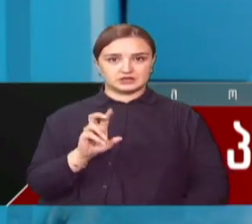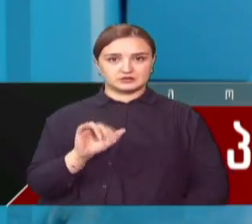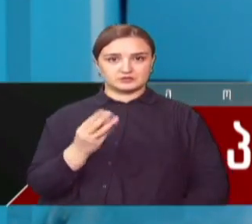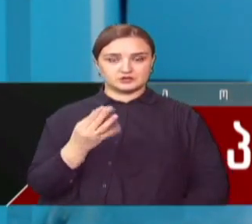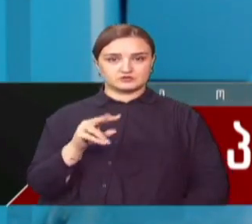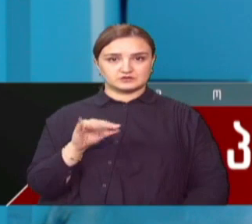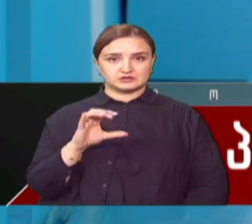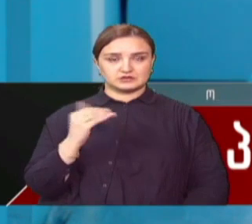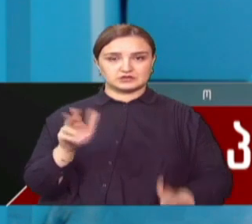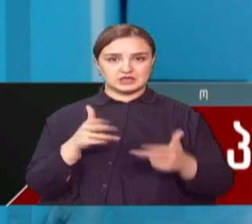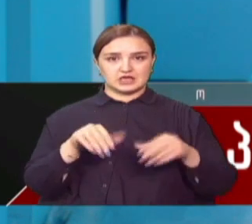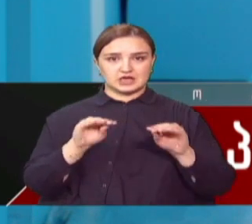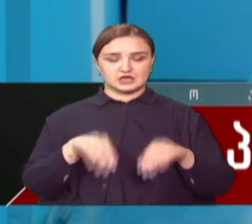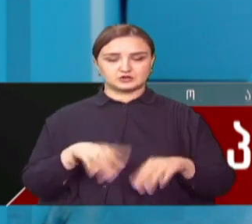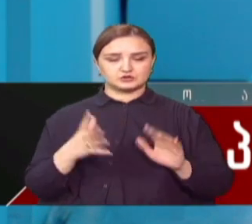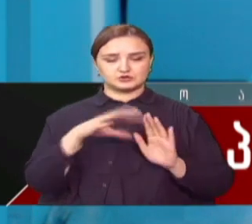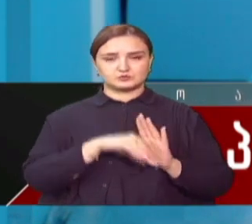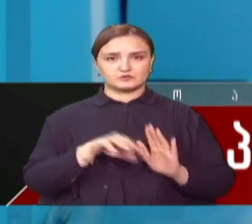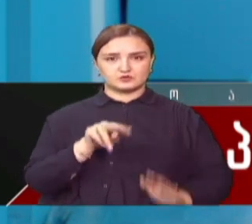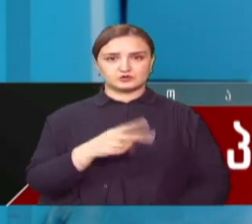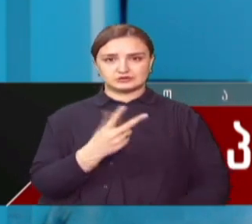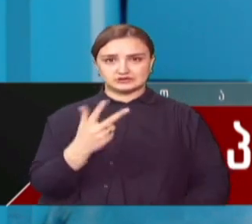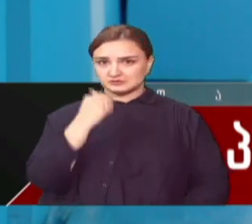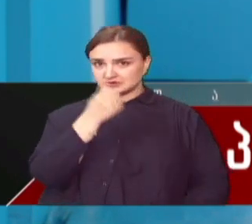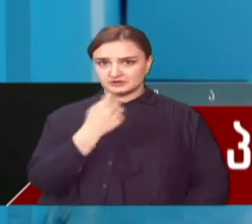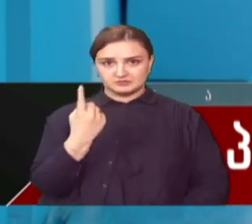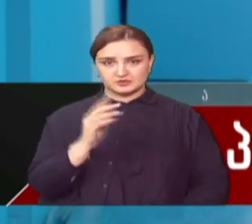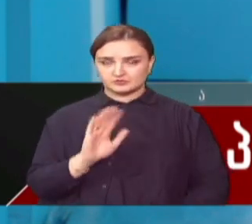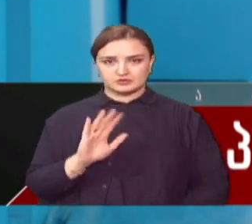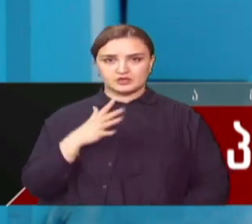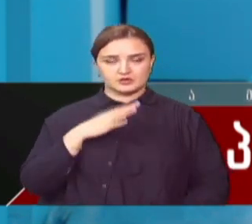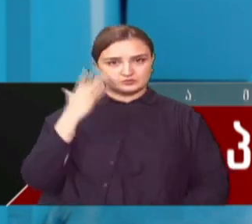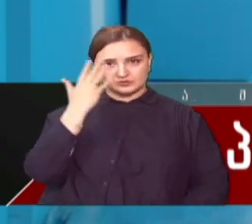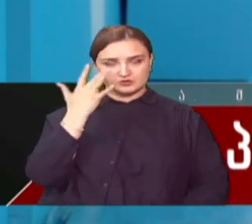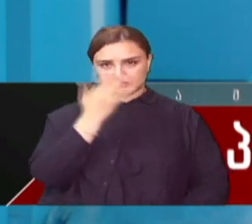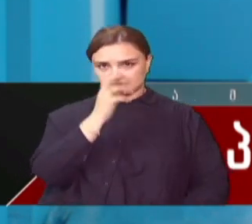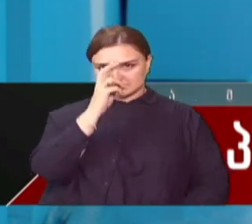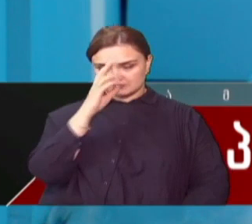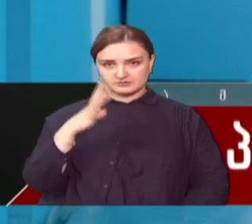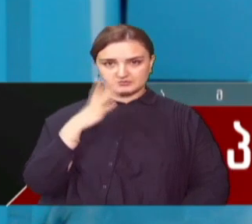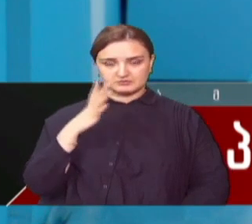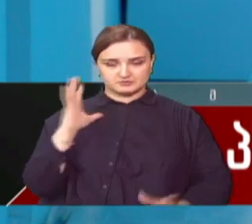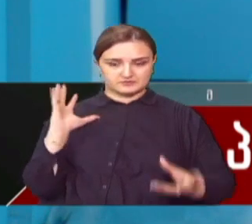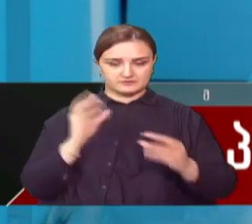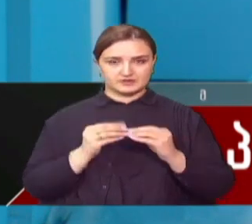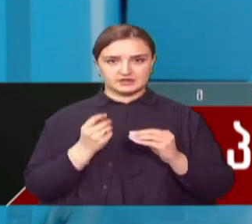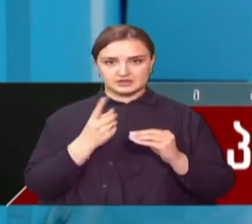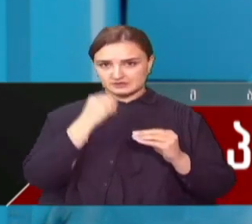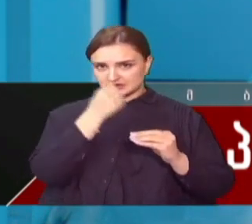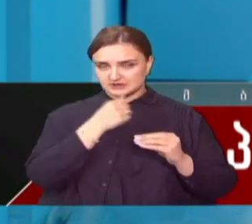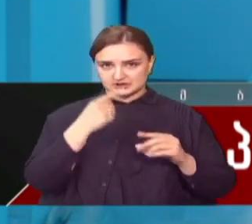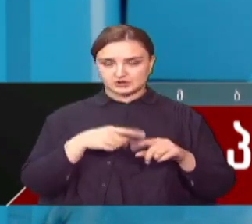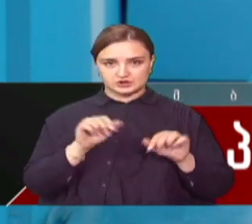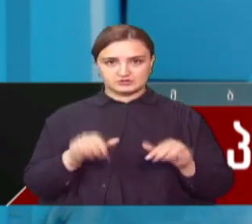ანგარიში, რომელიც მოიცავდა არამხოლოდ 2023 წელს, არამედ ქართული ოცნების ხელისუფლების განვლილ 11 წელს. ეს შესაძლოა არც